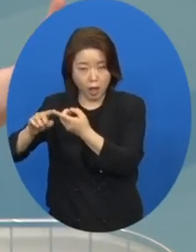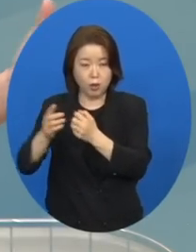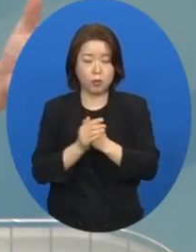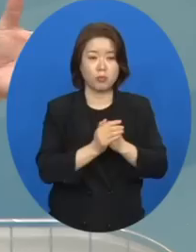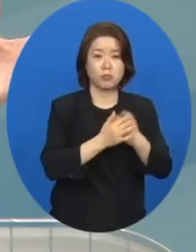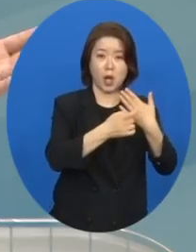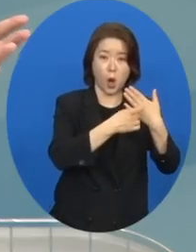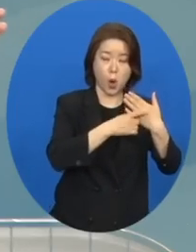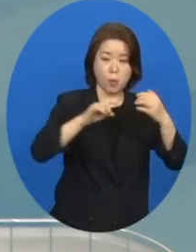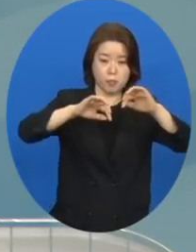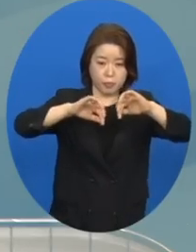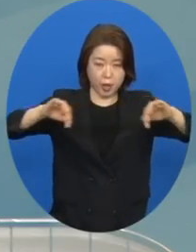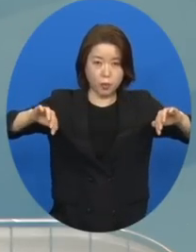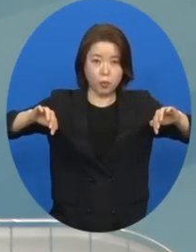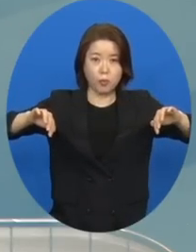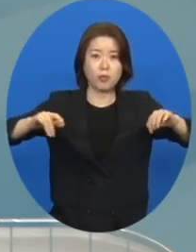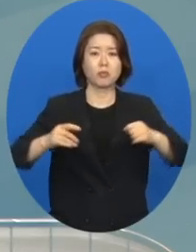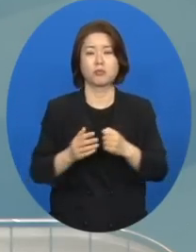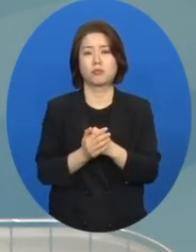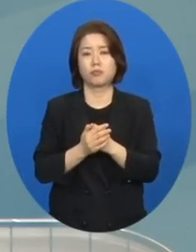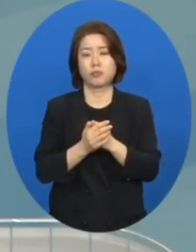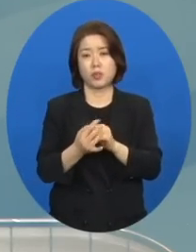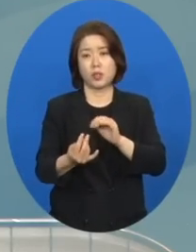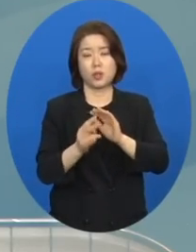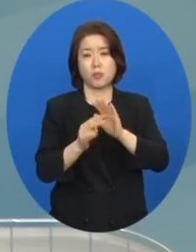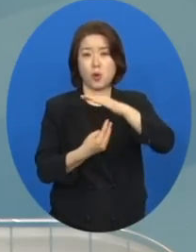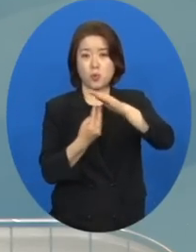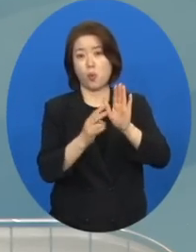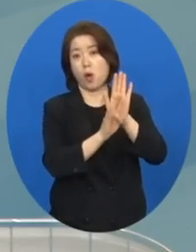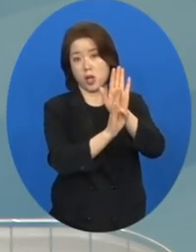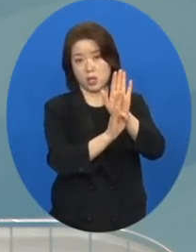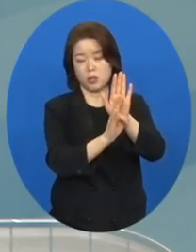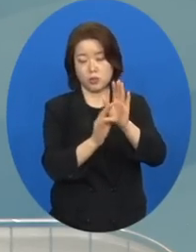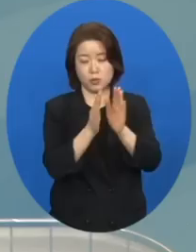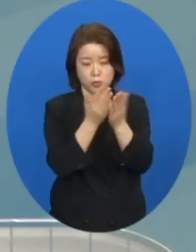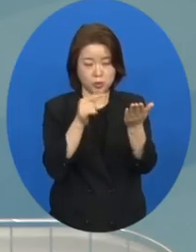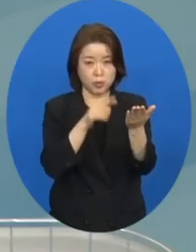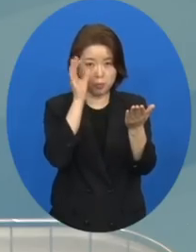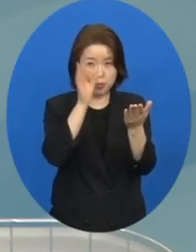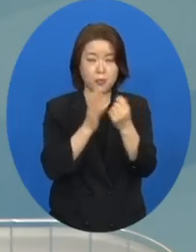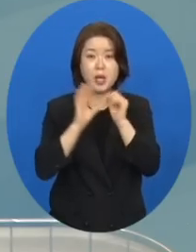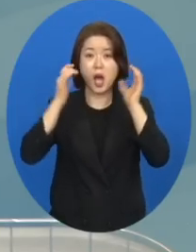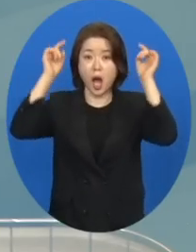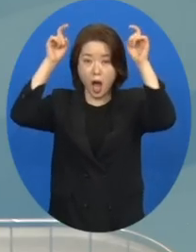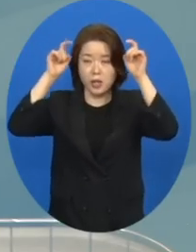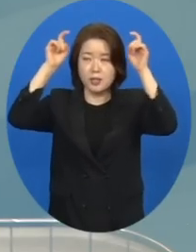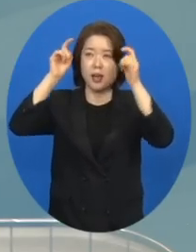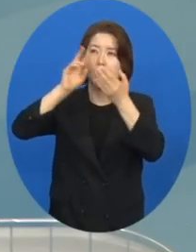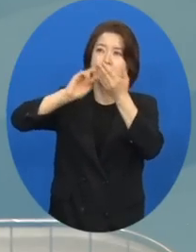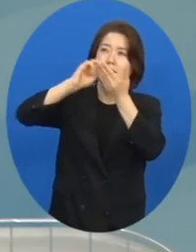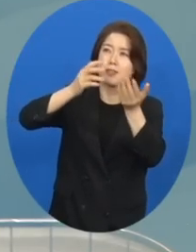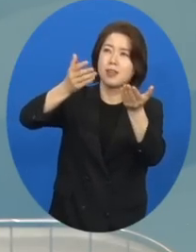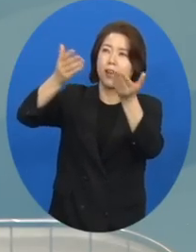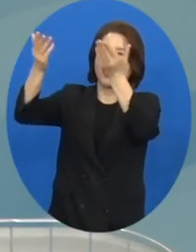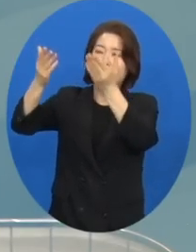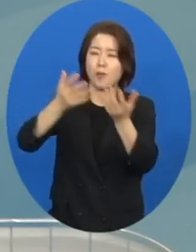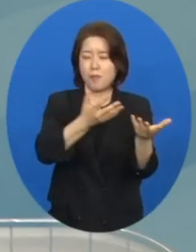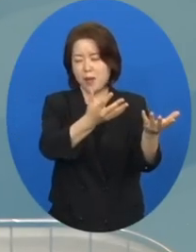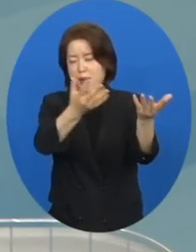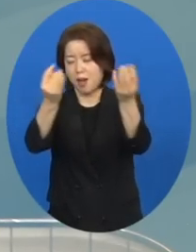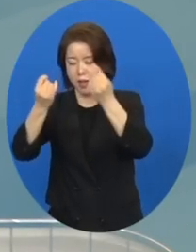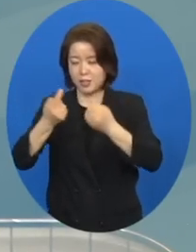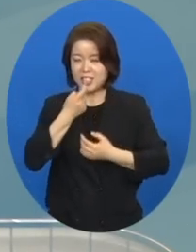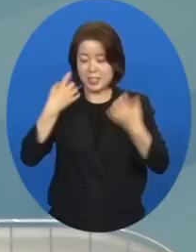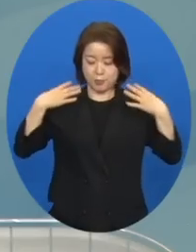가라지는 가라지 라는 것이죠 요한계시록에 어린양 어린양 을 찬양하는 수많은 히도 림은